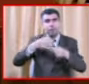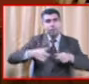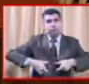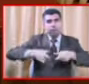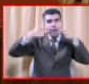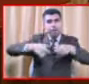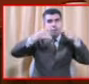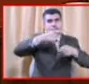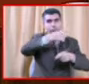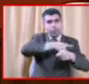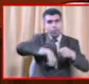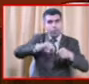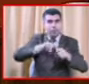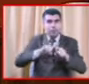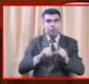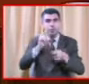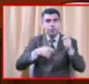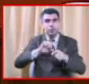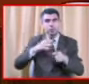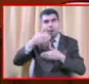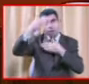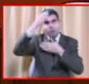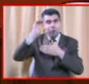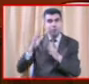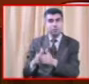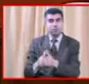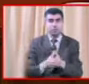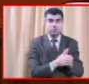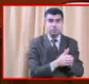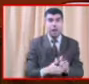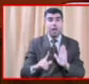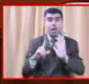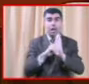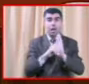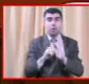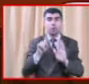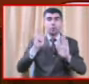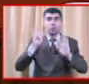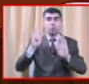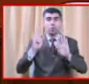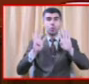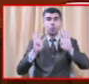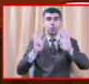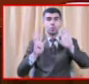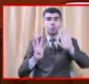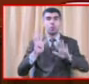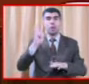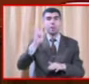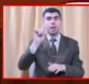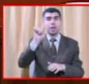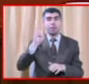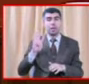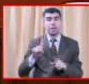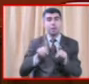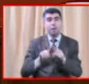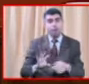هيئة المهندسين المعماريين الوطنية. مشروع قانون رقم 4914 يوافق بموجبه على اتفاقية